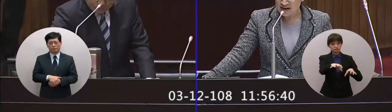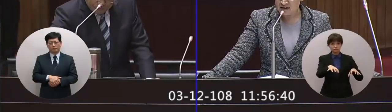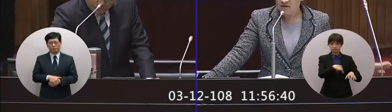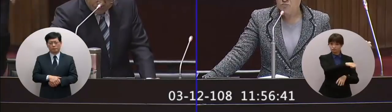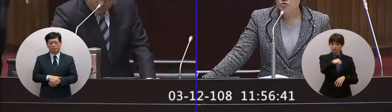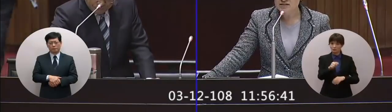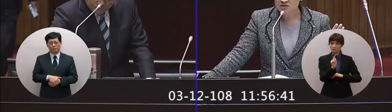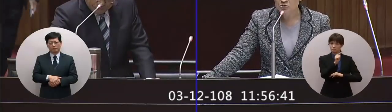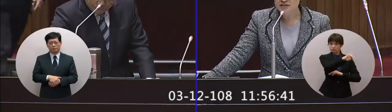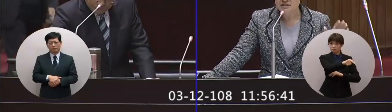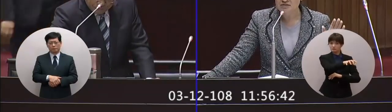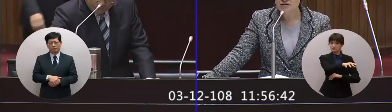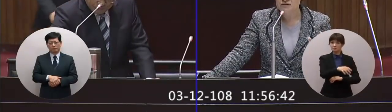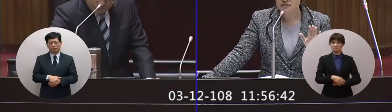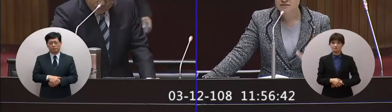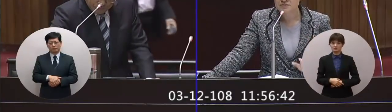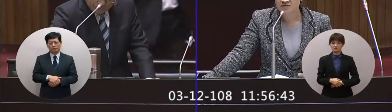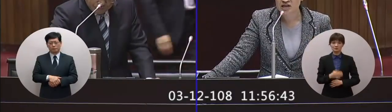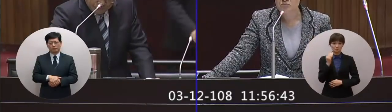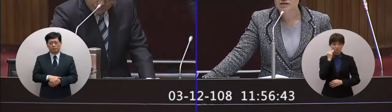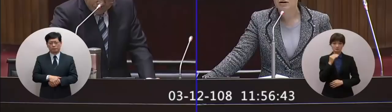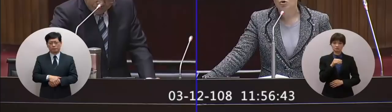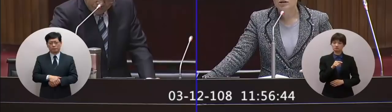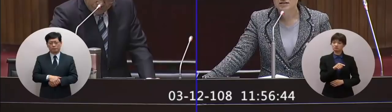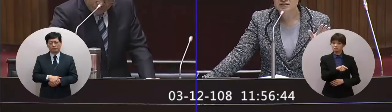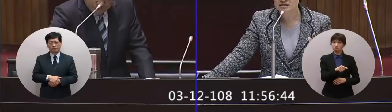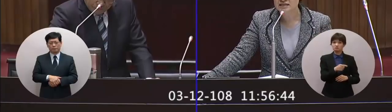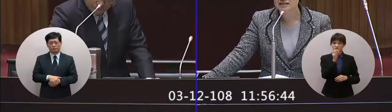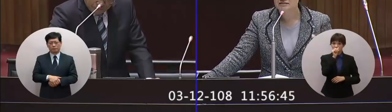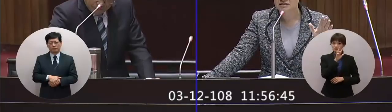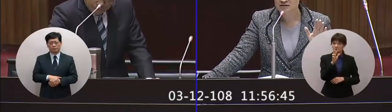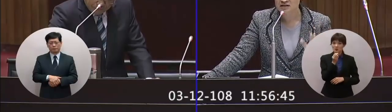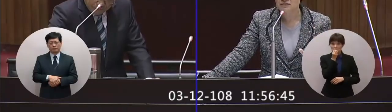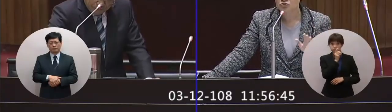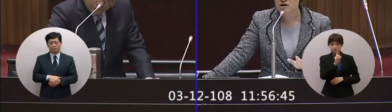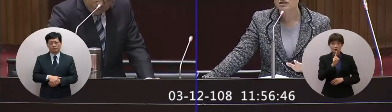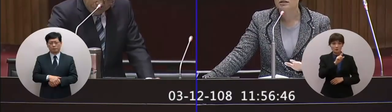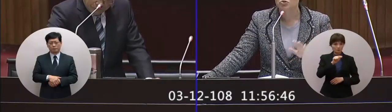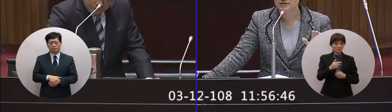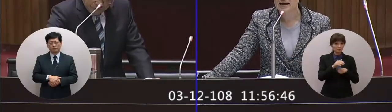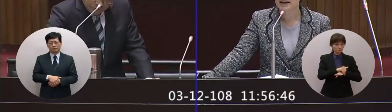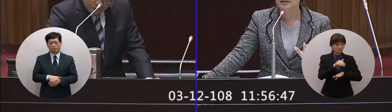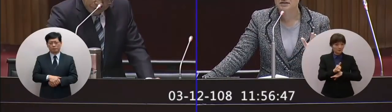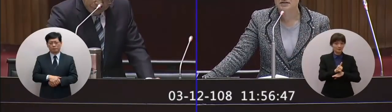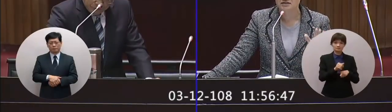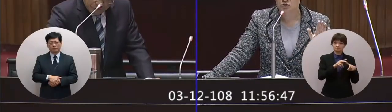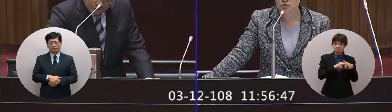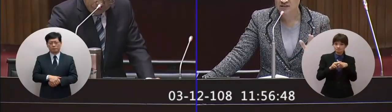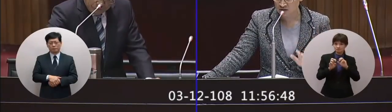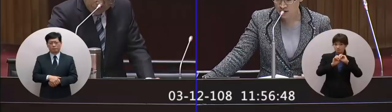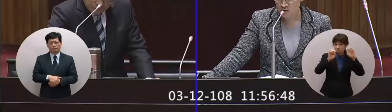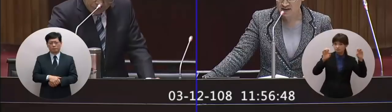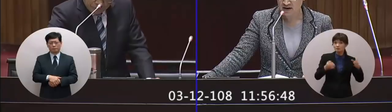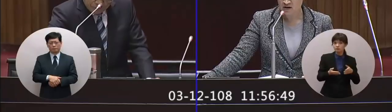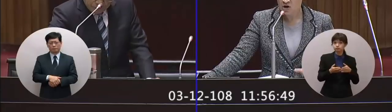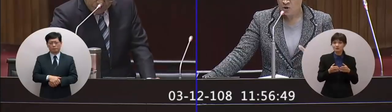们在不管是推销地方的特色产品，或者是吸引这个地方创生所带来的可能的